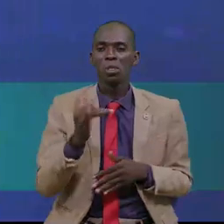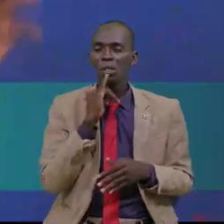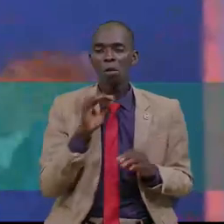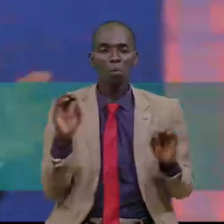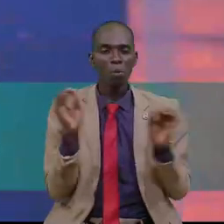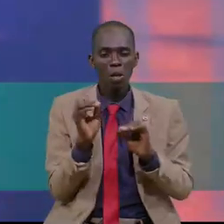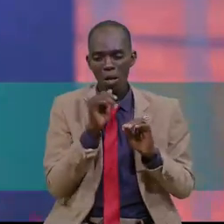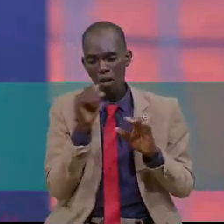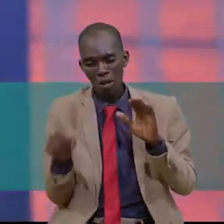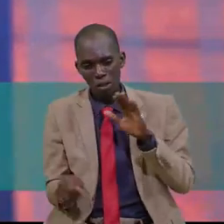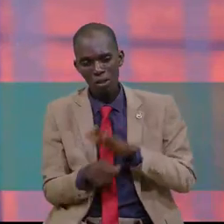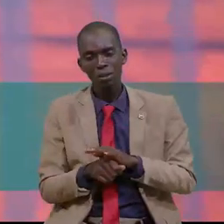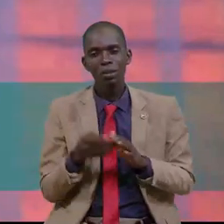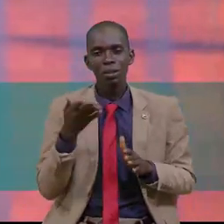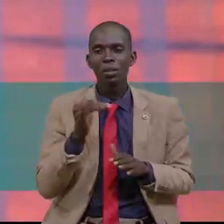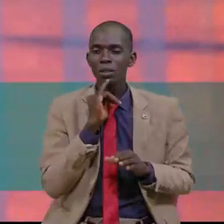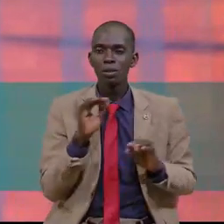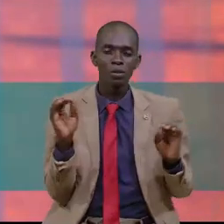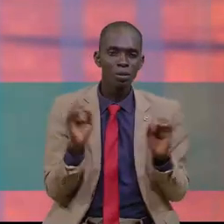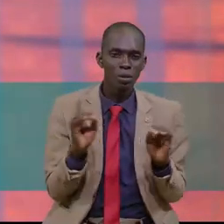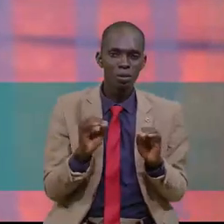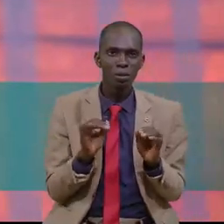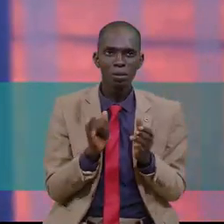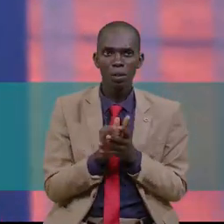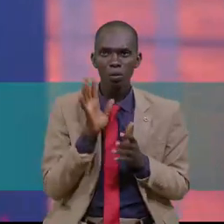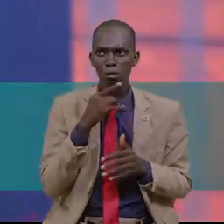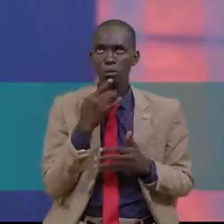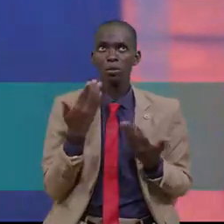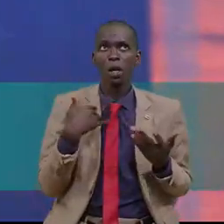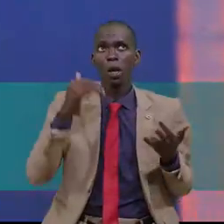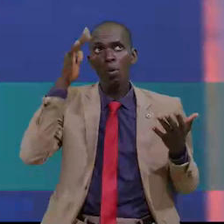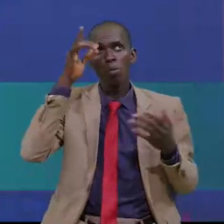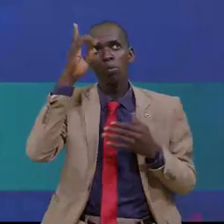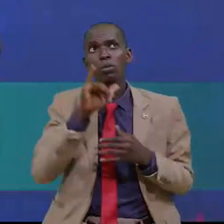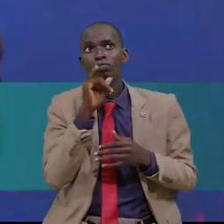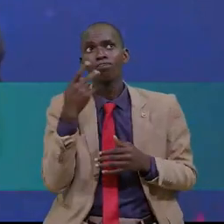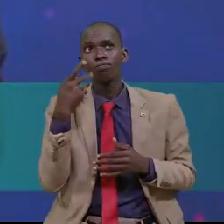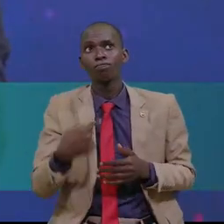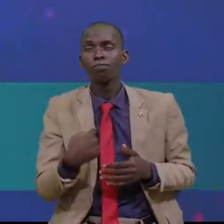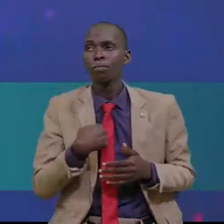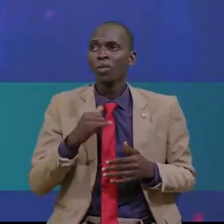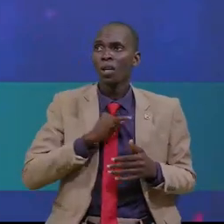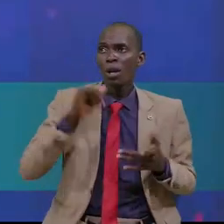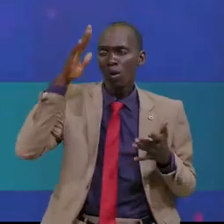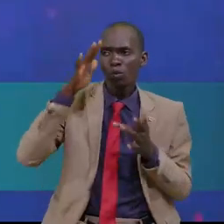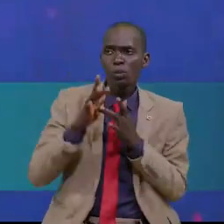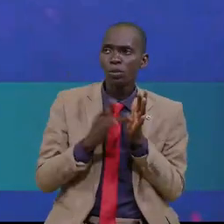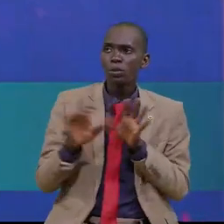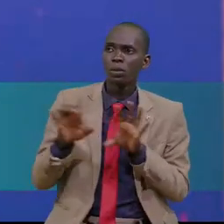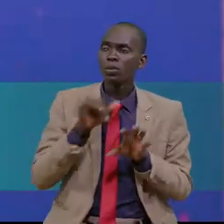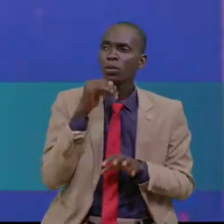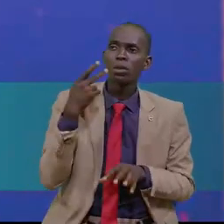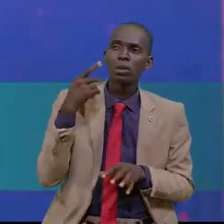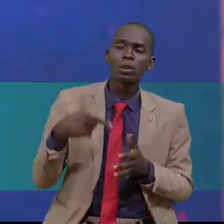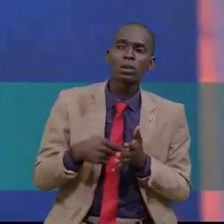rien qui met sous le tapis. Ah, oh, j'espère que Dieu ne voit pas ça. Hein. J'espère que Jésus ne voit pas ceci.